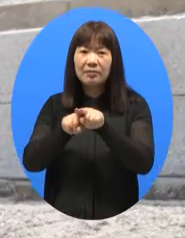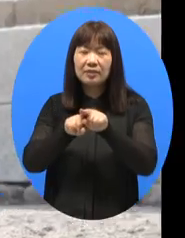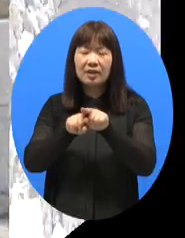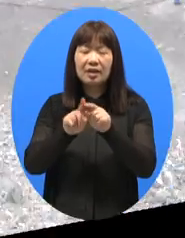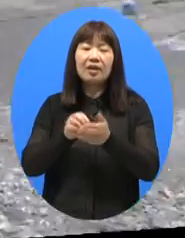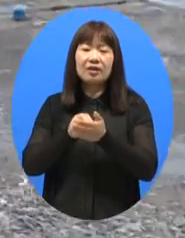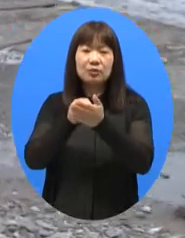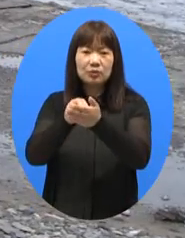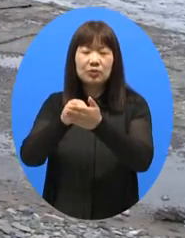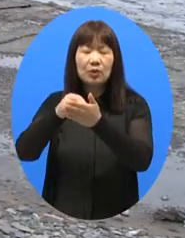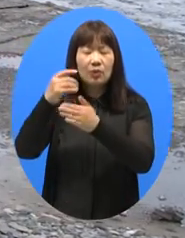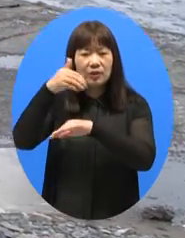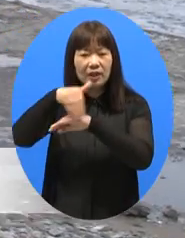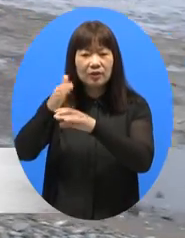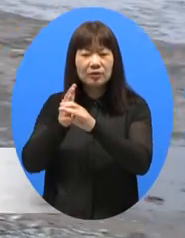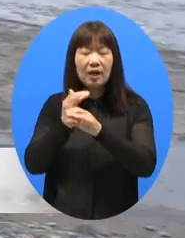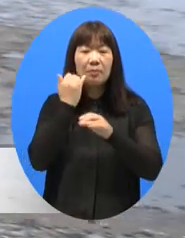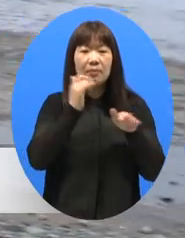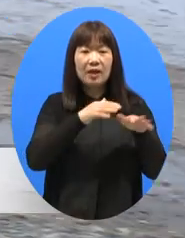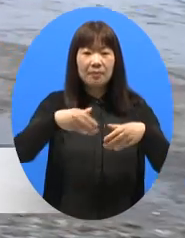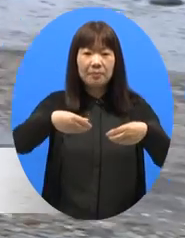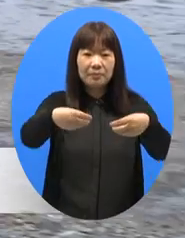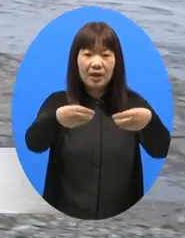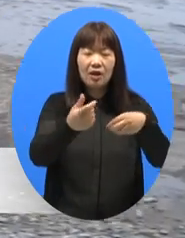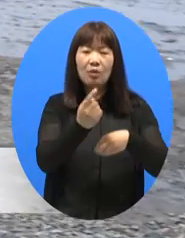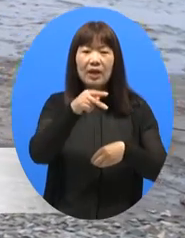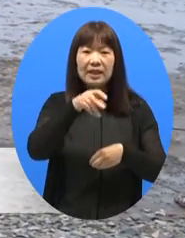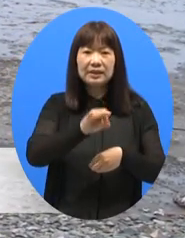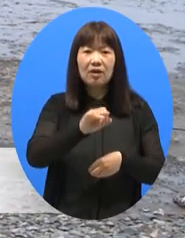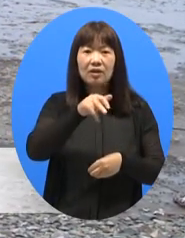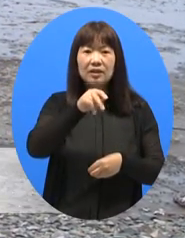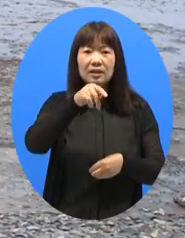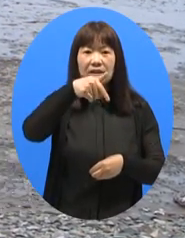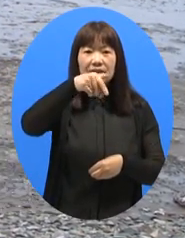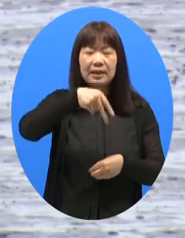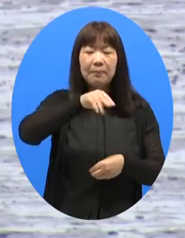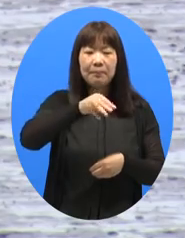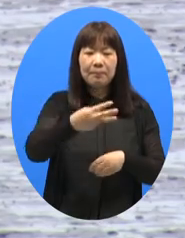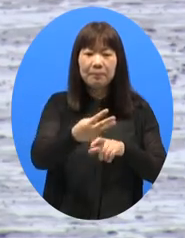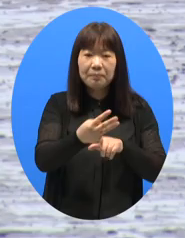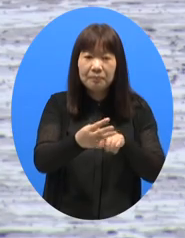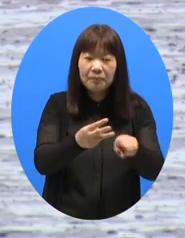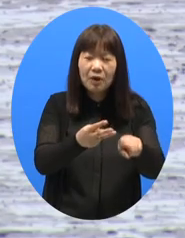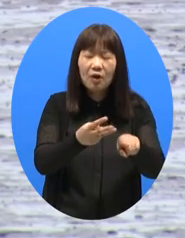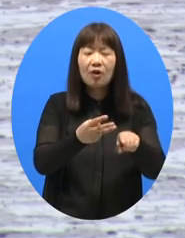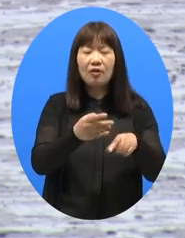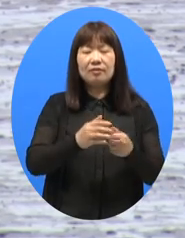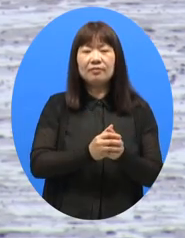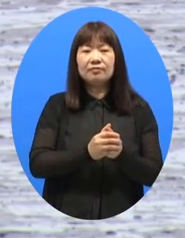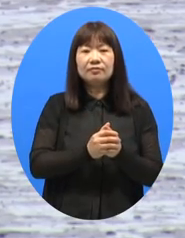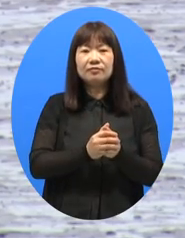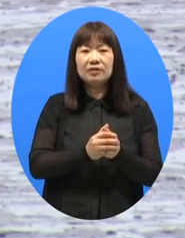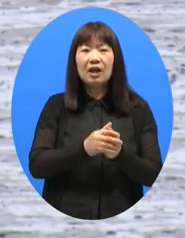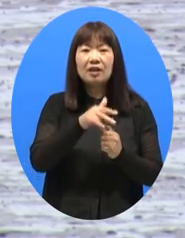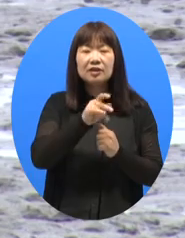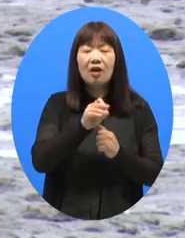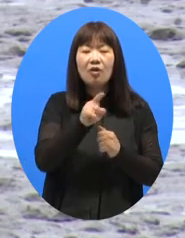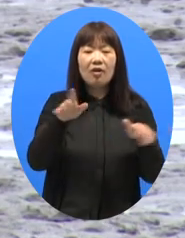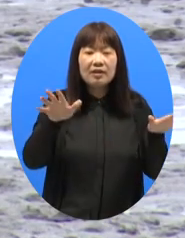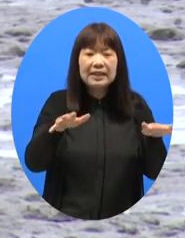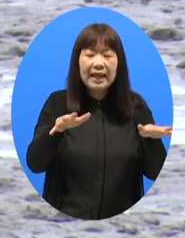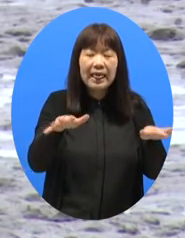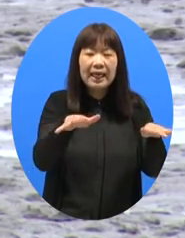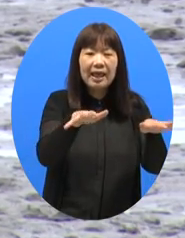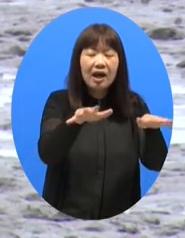중입니다. 바닷물이 빠진 경기도 화성갯벌. 드러난 갯벌밭 위로 저새 등 여러 새들이